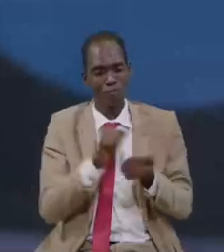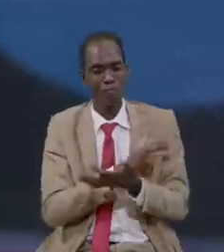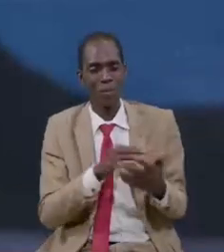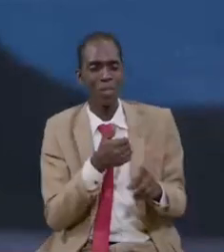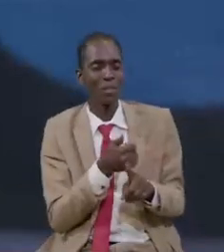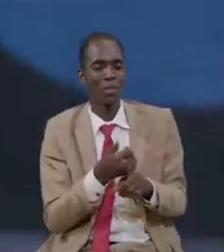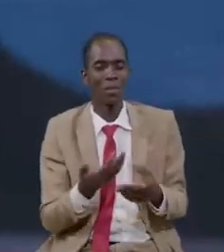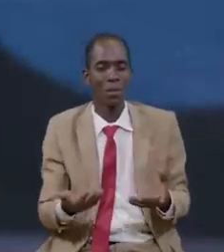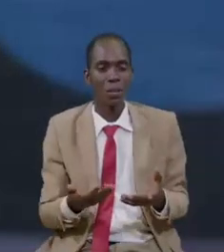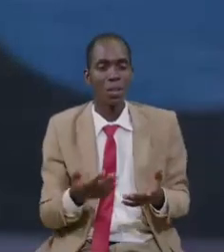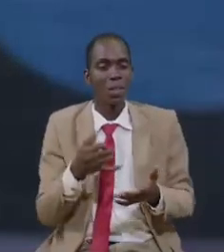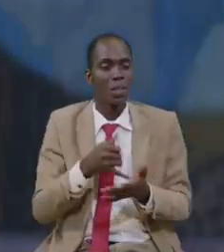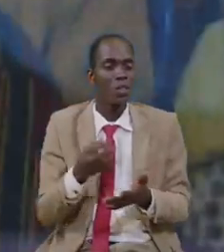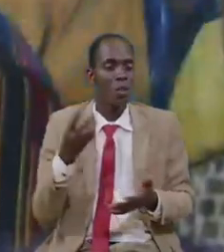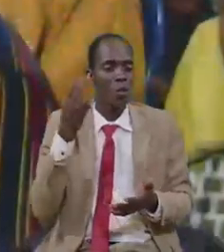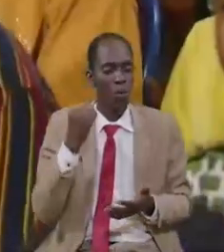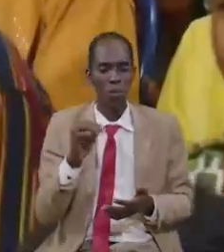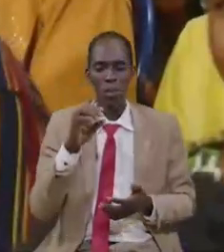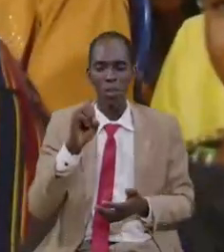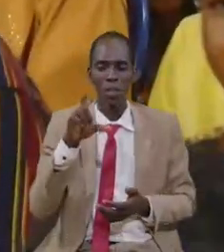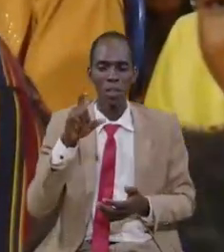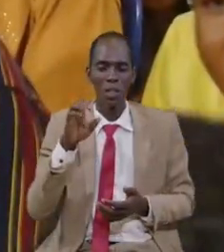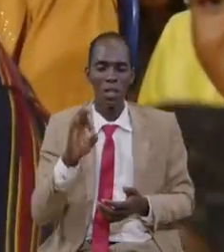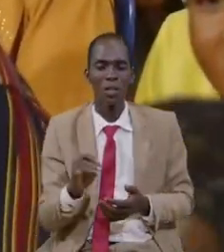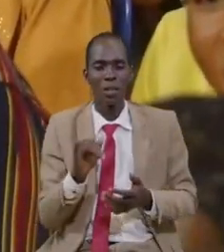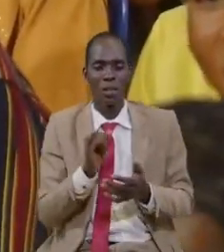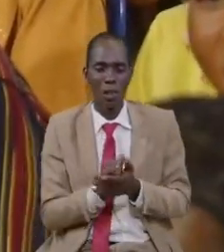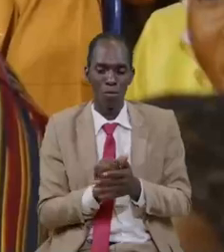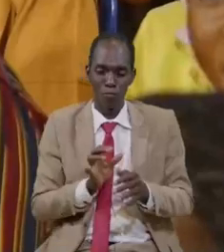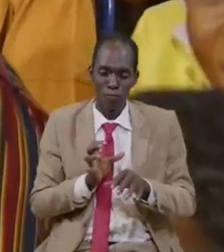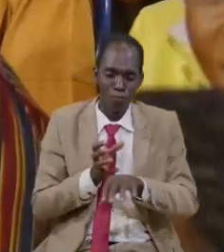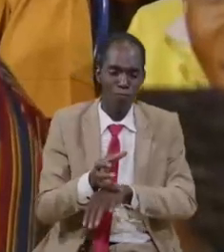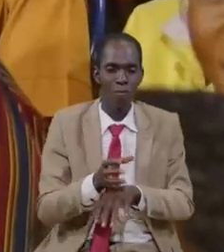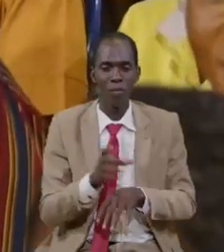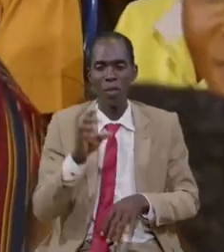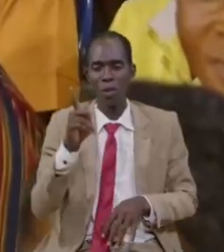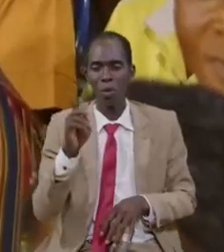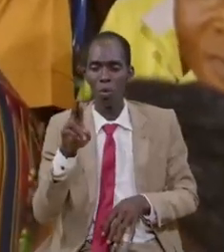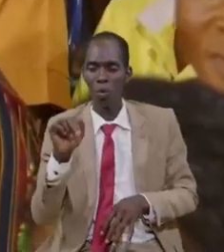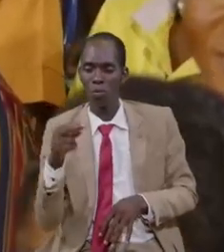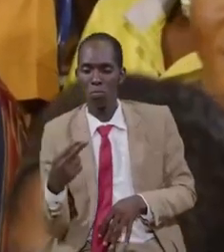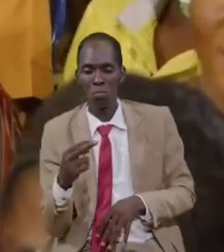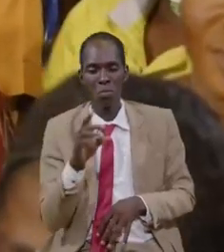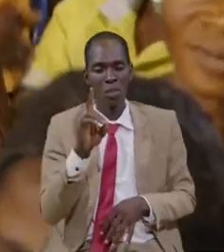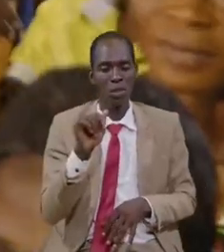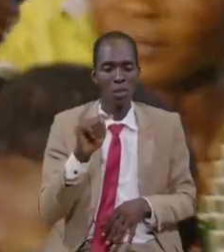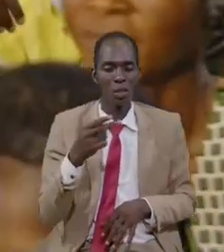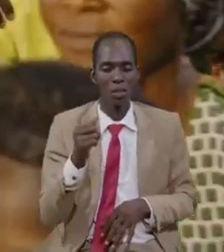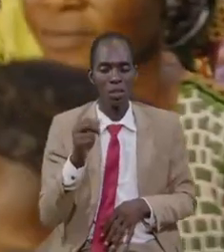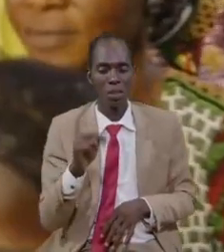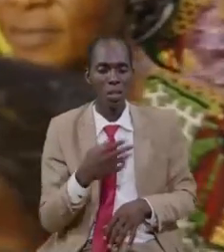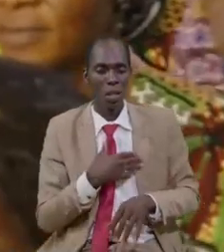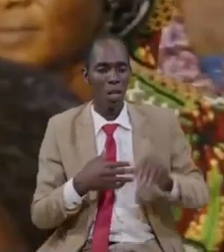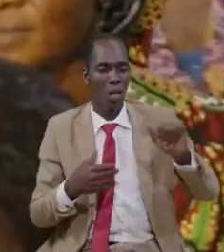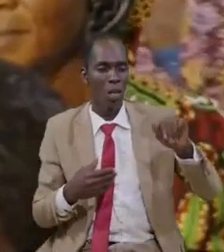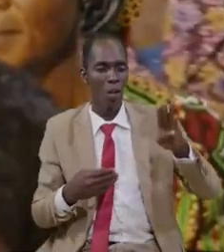Le moi qui a poussé Corée, Dathan et Abiram. Et finalement, la terre s'est ouverte